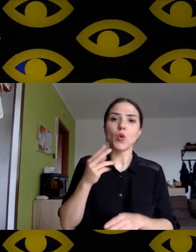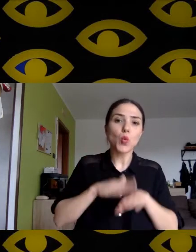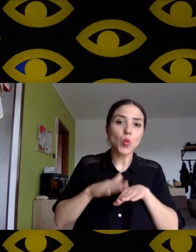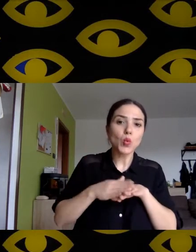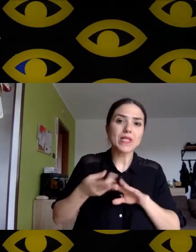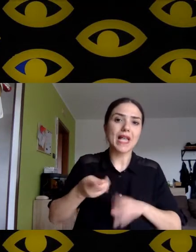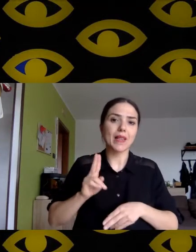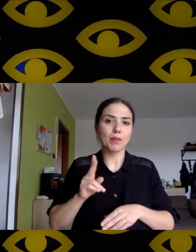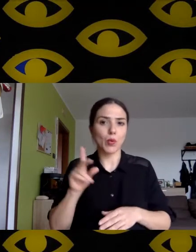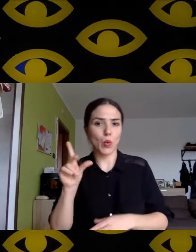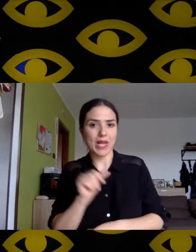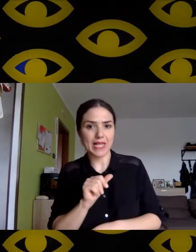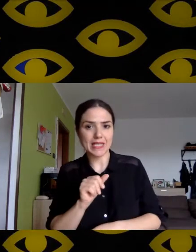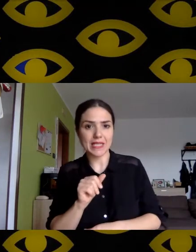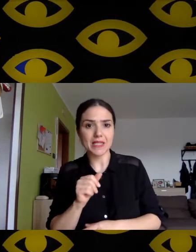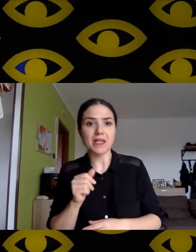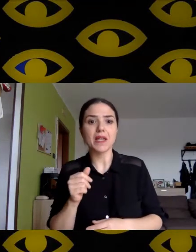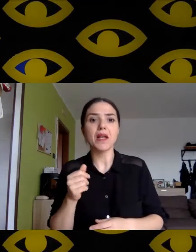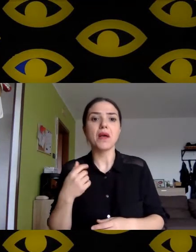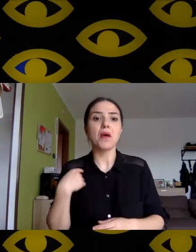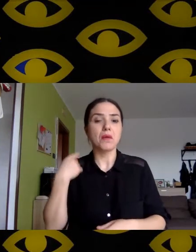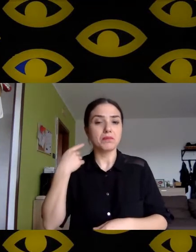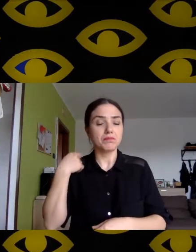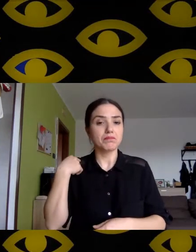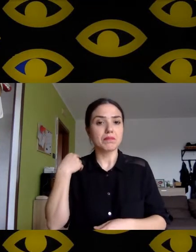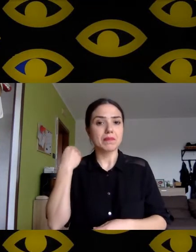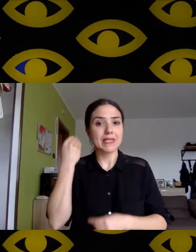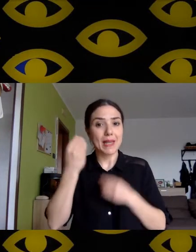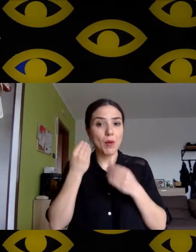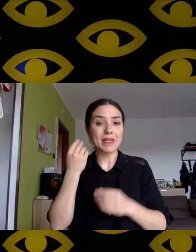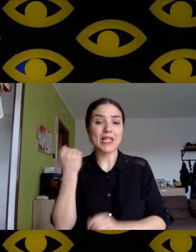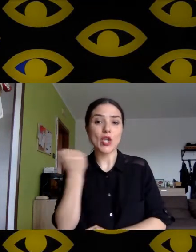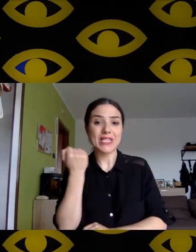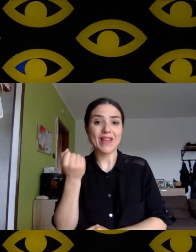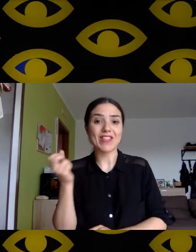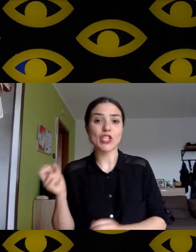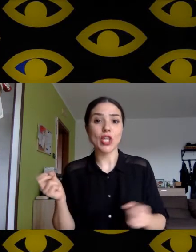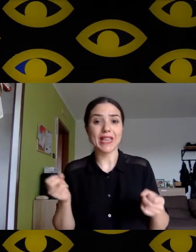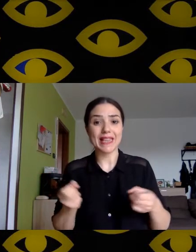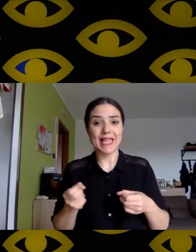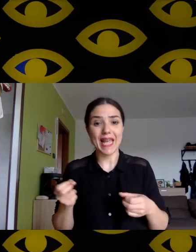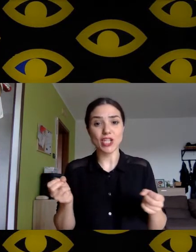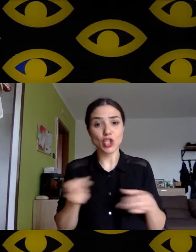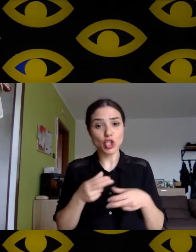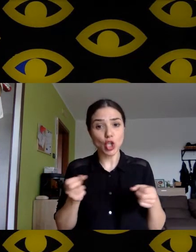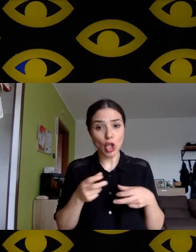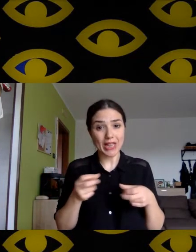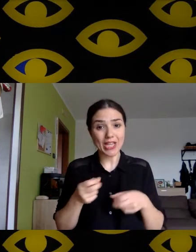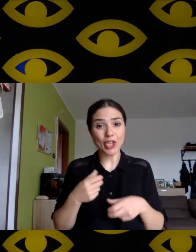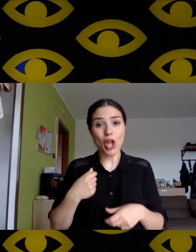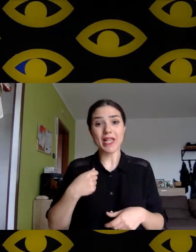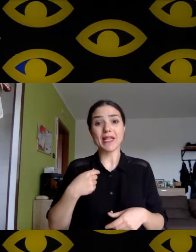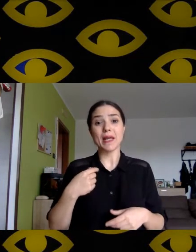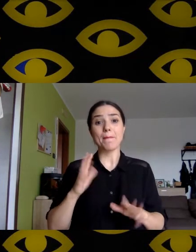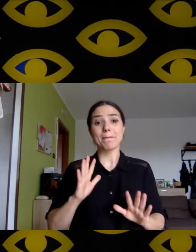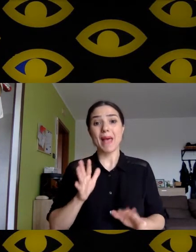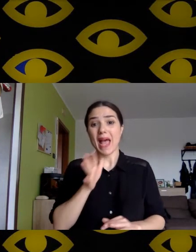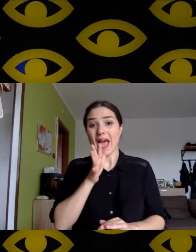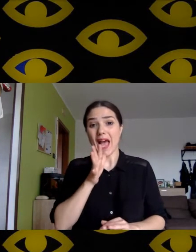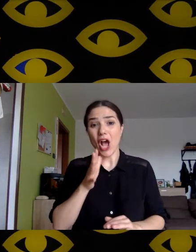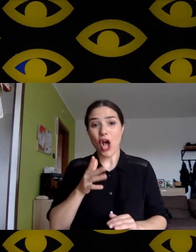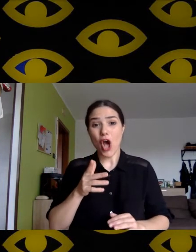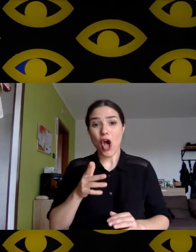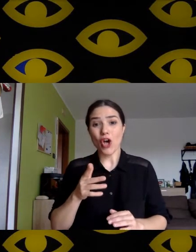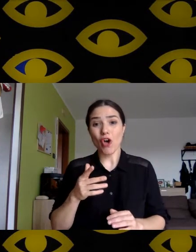una traduzione simultanea con i sottotitoli, però sono dei servizi automatici e non siamo ancora in grado di sapere quale sia